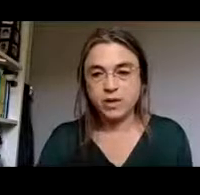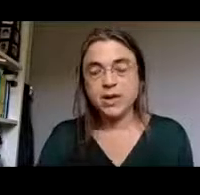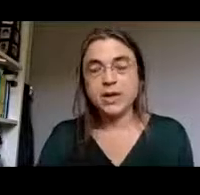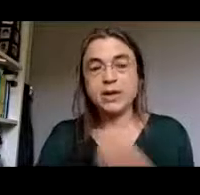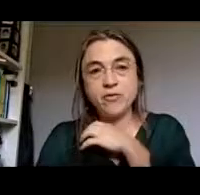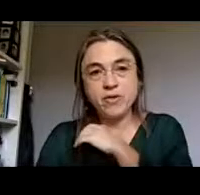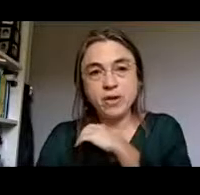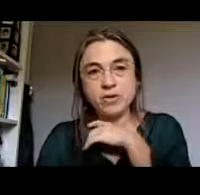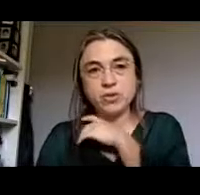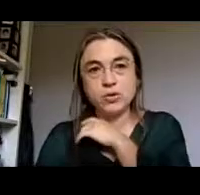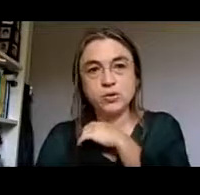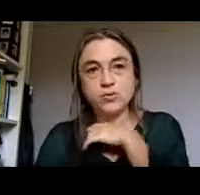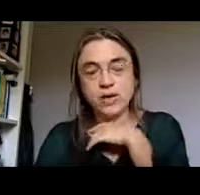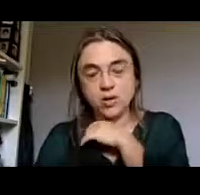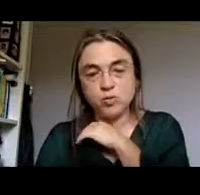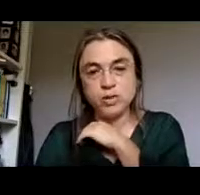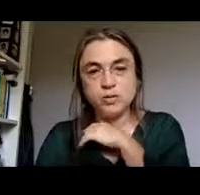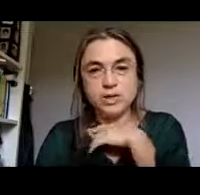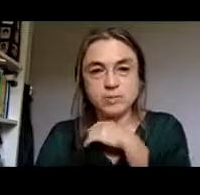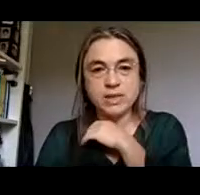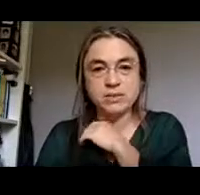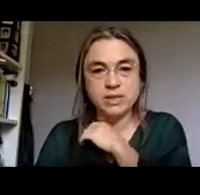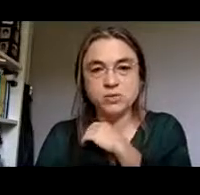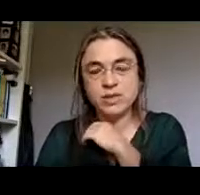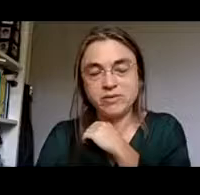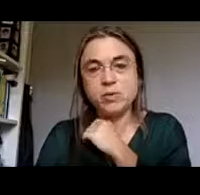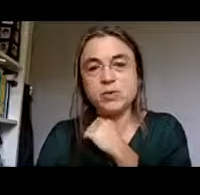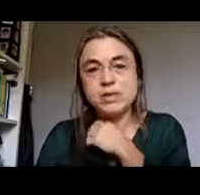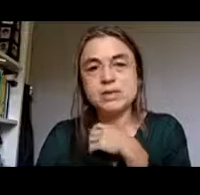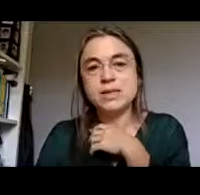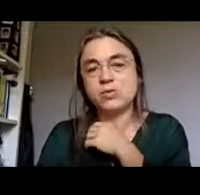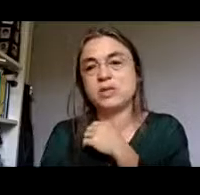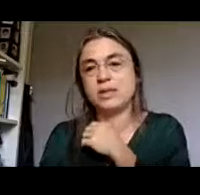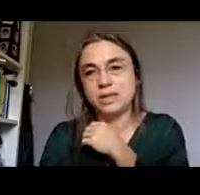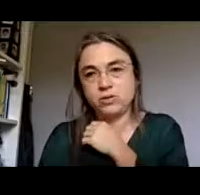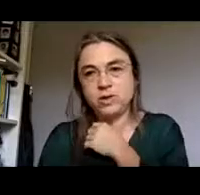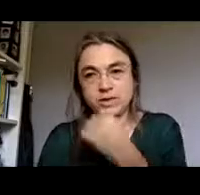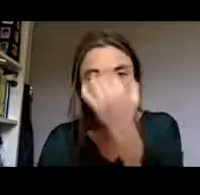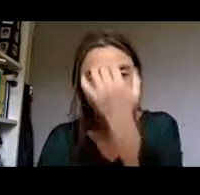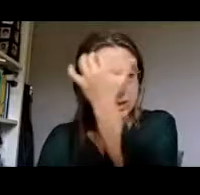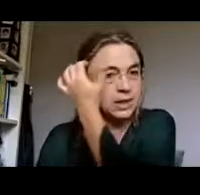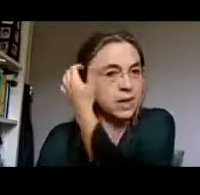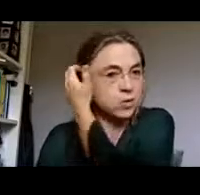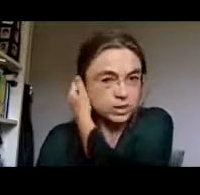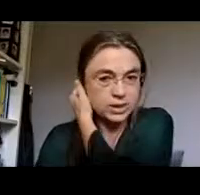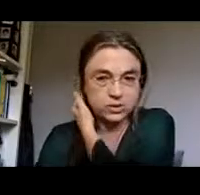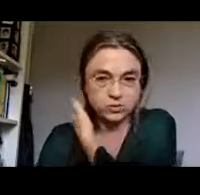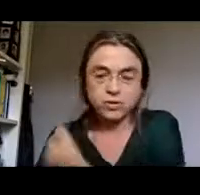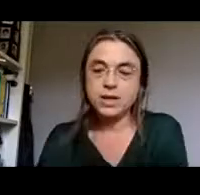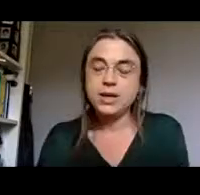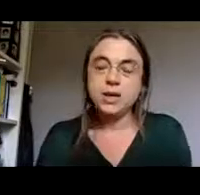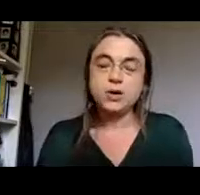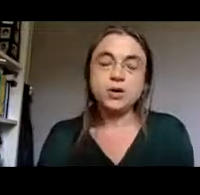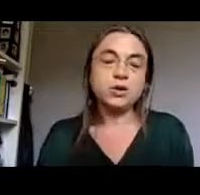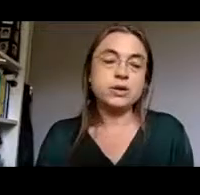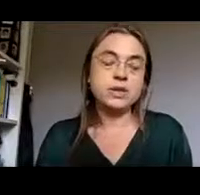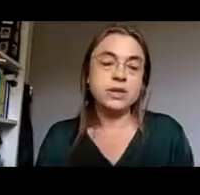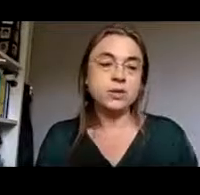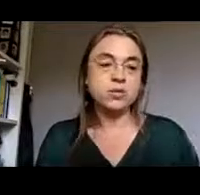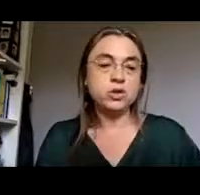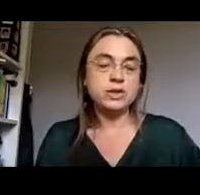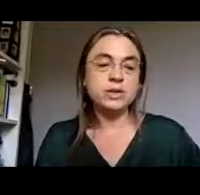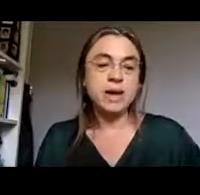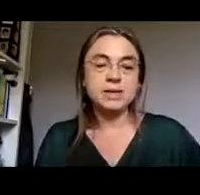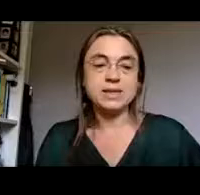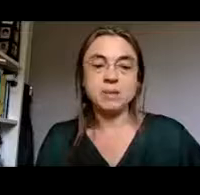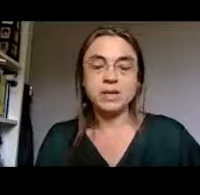déstabilisant. Et enfin, voilà, l'objet de cette présentation, c'est vraiment d'insister sur cette question de l'accessibilité de la communication, qui, à